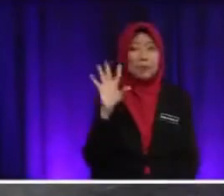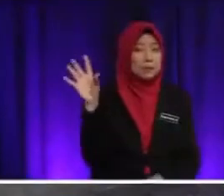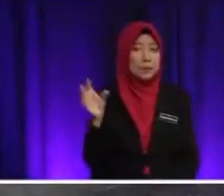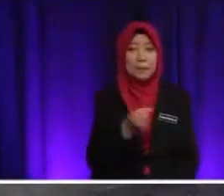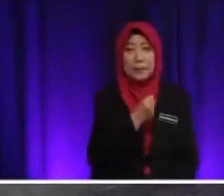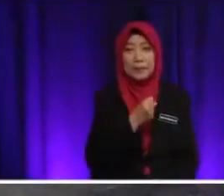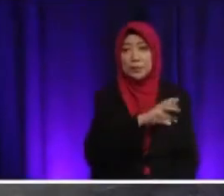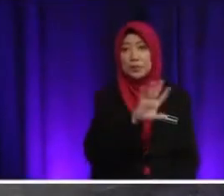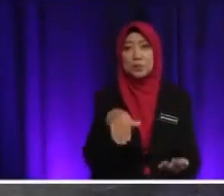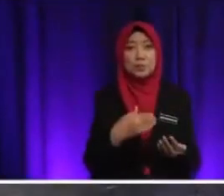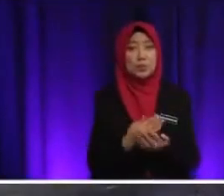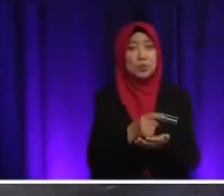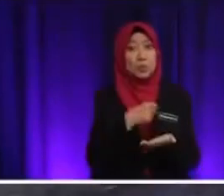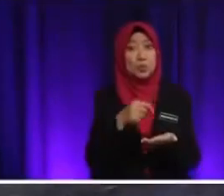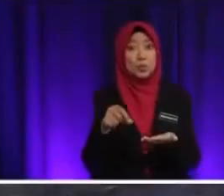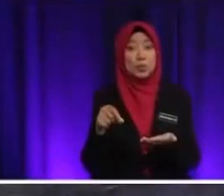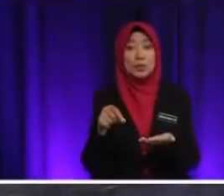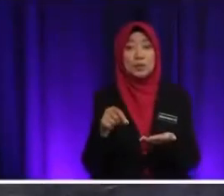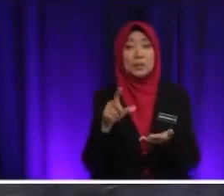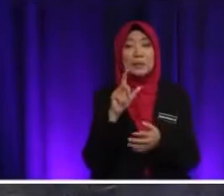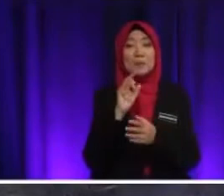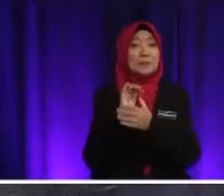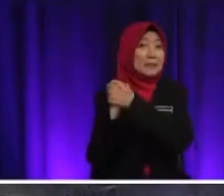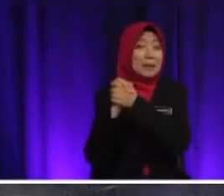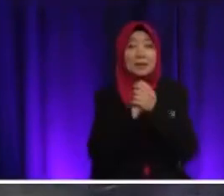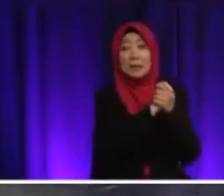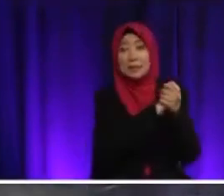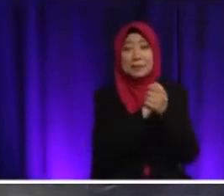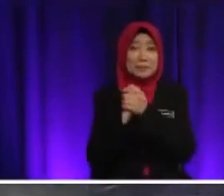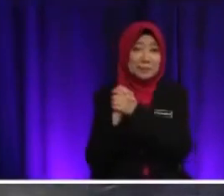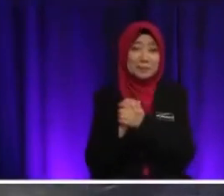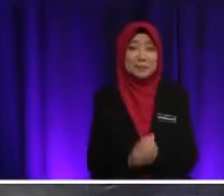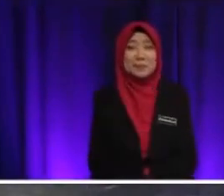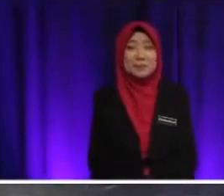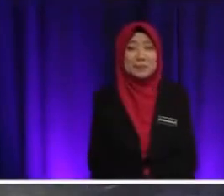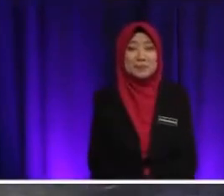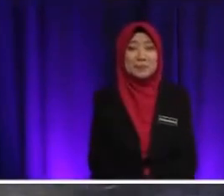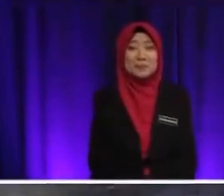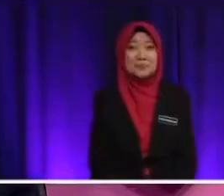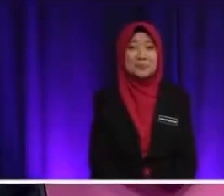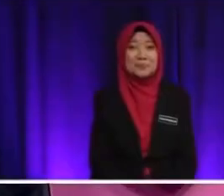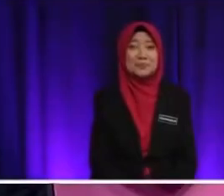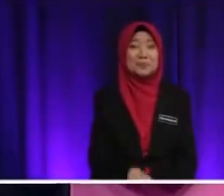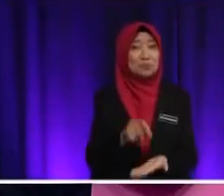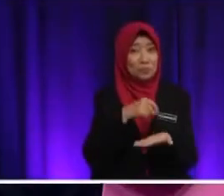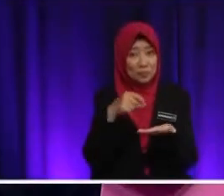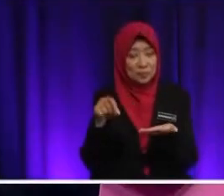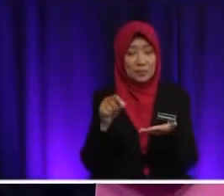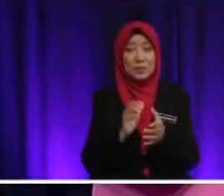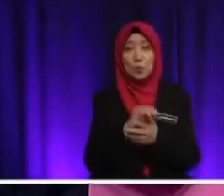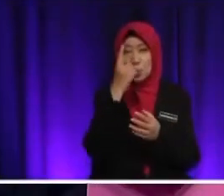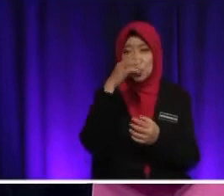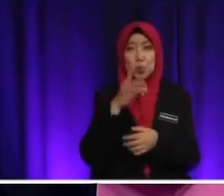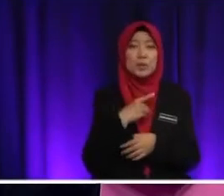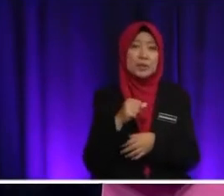So, semuanya tulis-tulis perkataan tahniah sikit, angkat boleh. Tulis kat kertas cepat-cepat. Tulis dekat whiteboard tu tahniah. Okey. Untuk diri